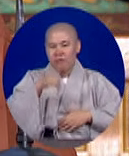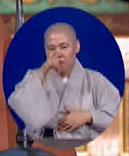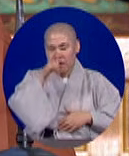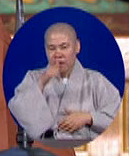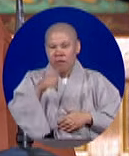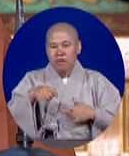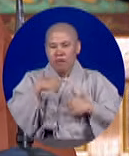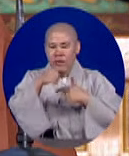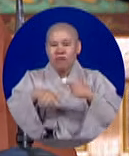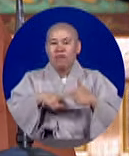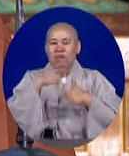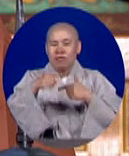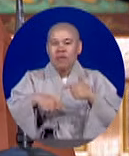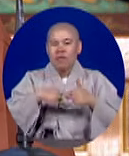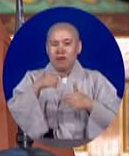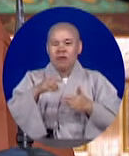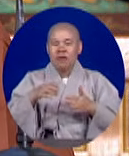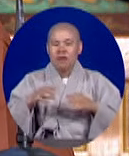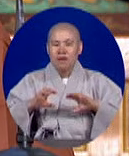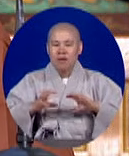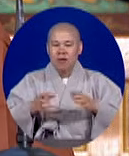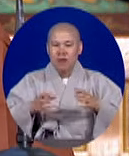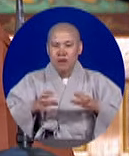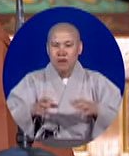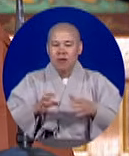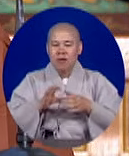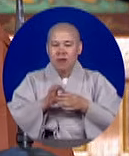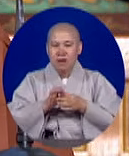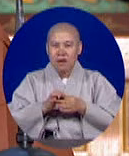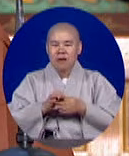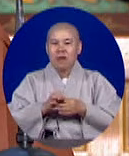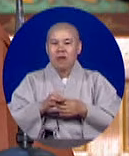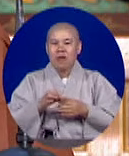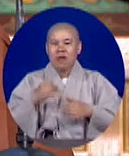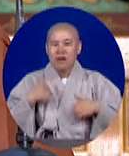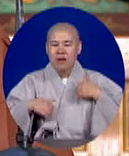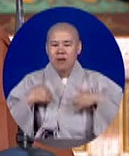이게 윤회예요. 이게 세락입니다. 근데 이 법락은